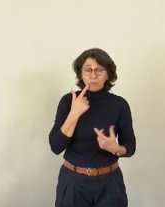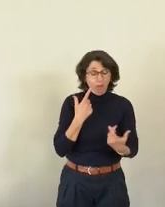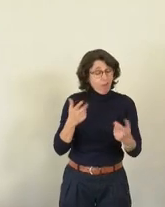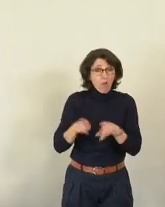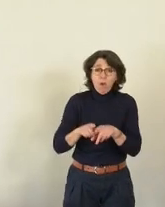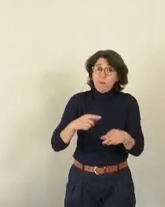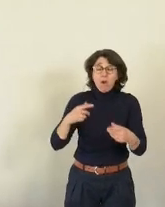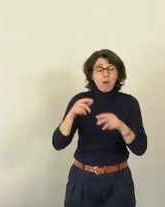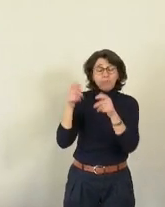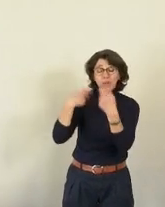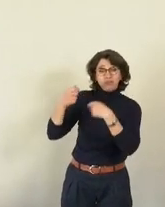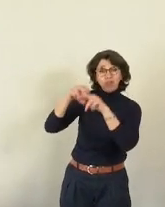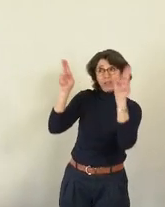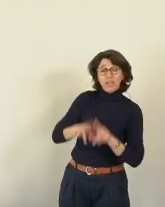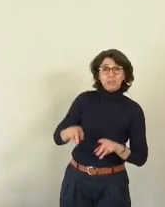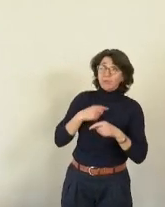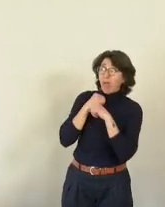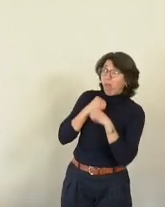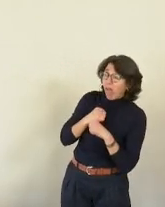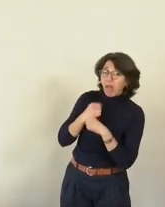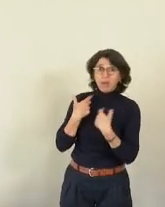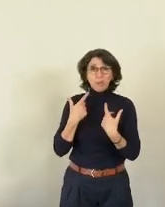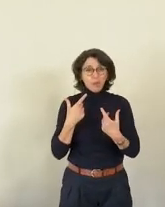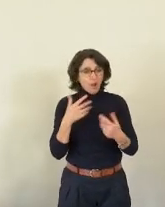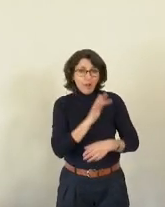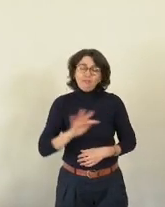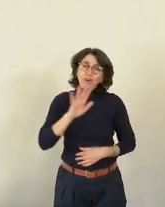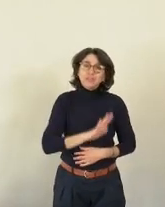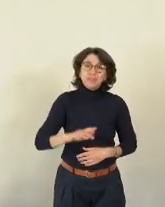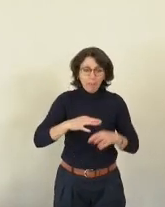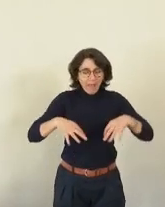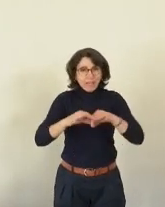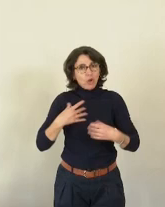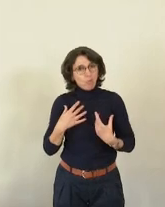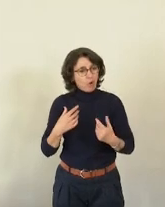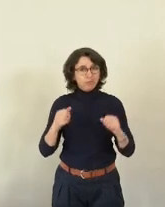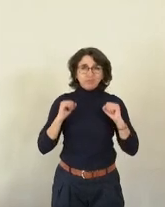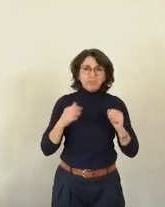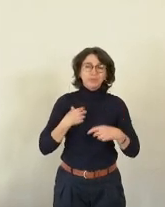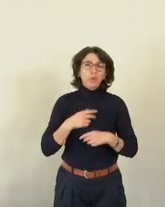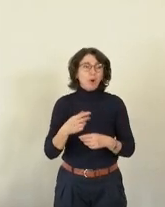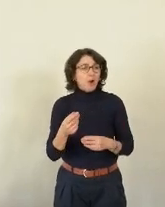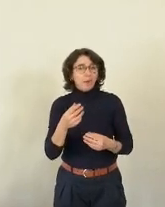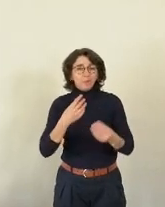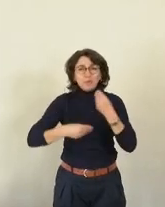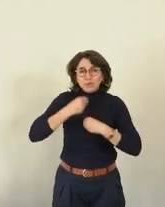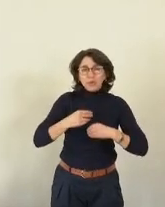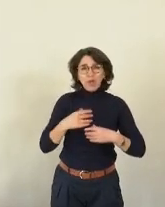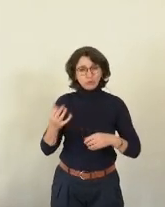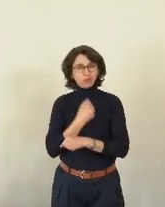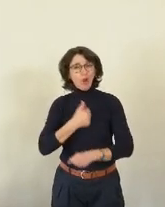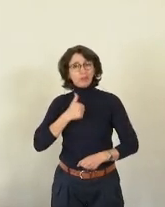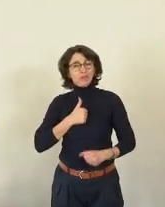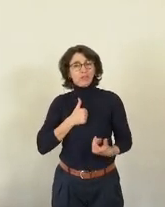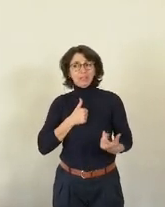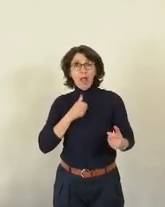sans réelle considération d'une quelconque souveraineté alimentaire à savoir le droit de chaque pays à maintenir et développer sa propre